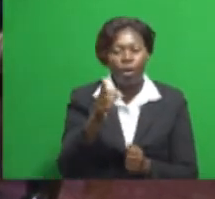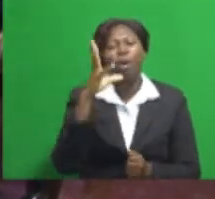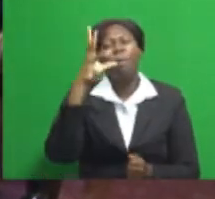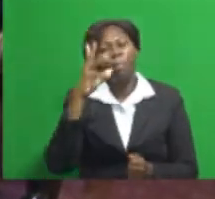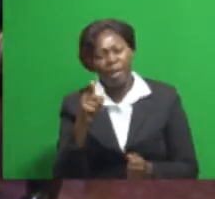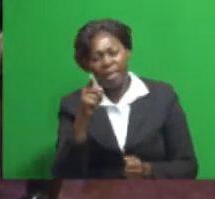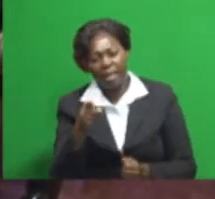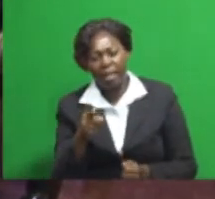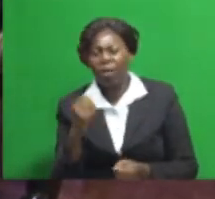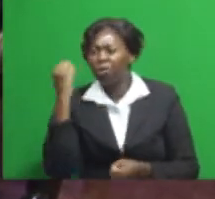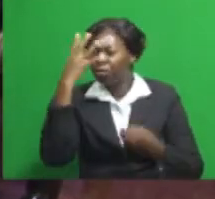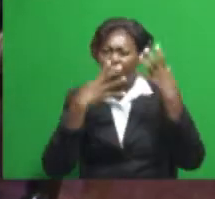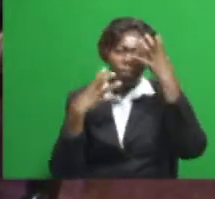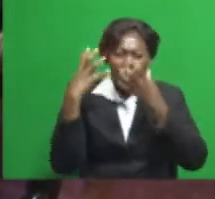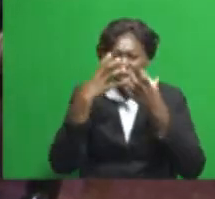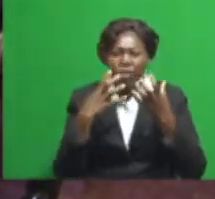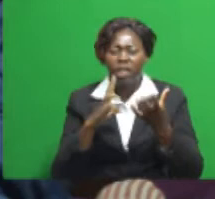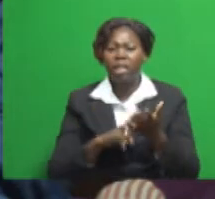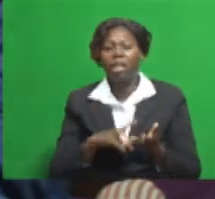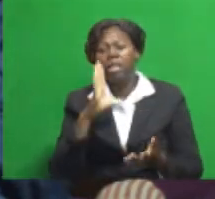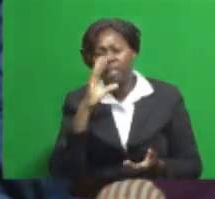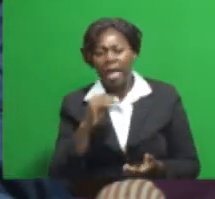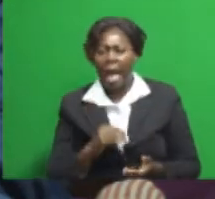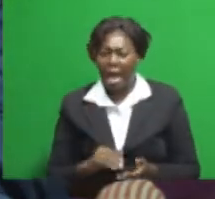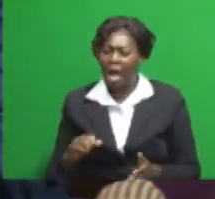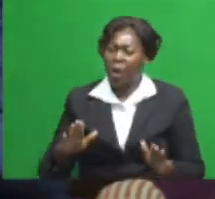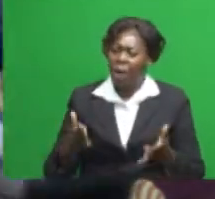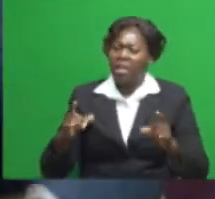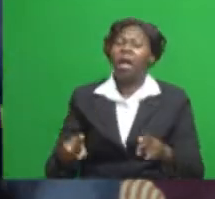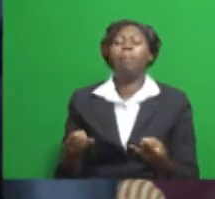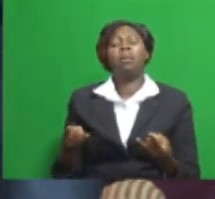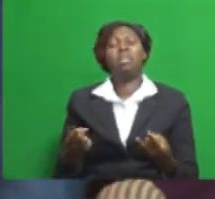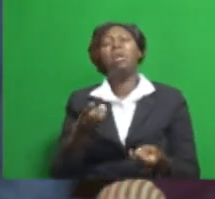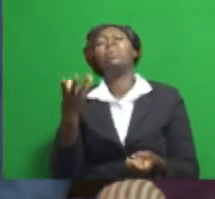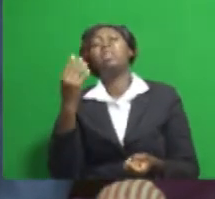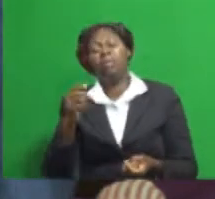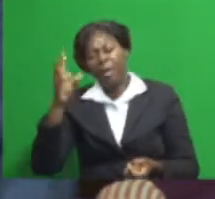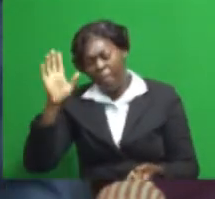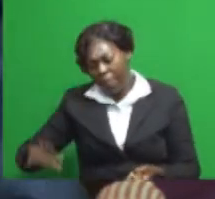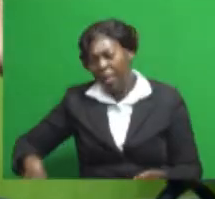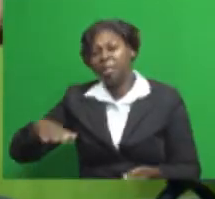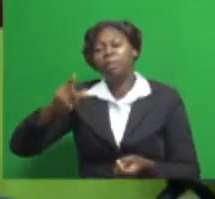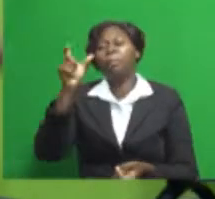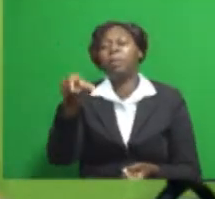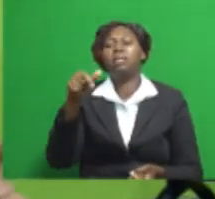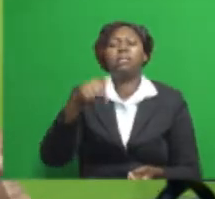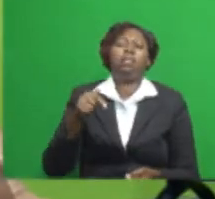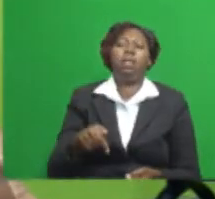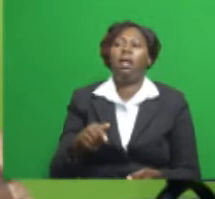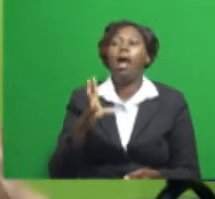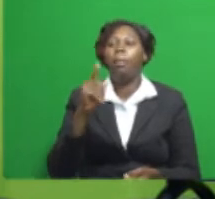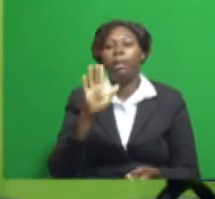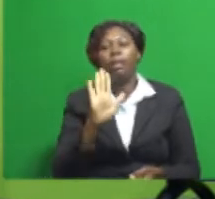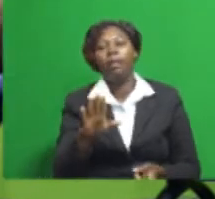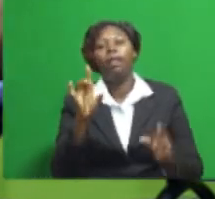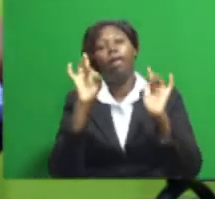waMwari. Anotoziva zvamunoronga even muri mubhedhuru. Ndiye anoudza mambo. Saka mambo manje ka, ana kuzoti ka.